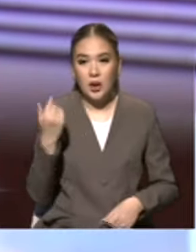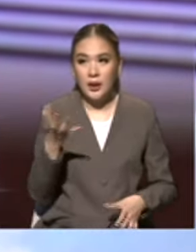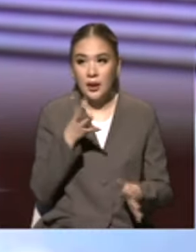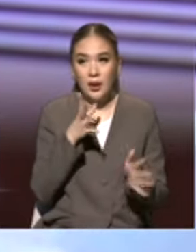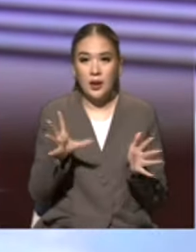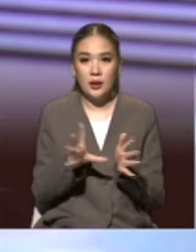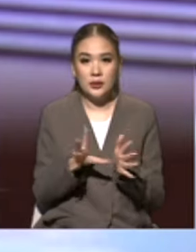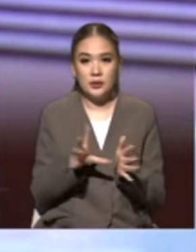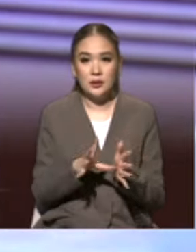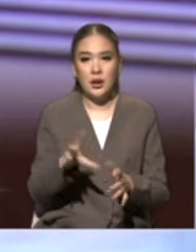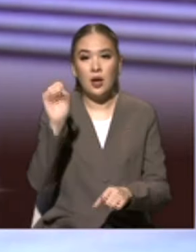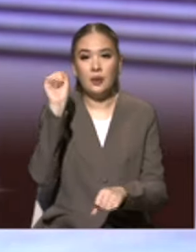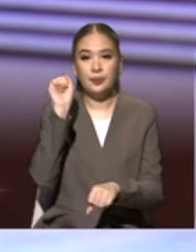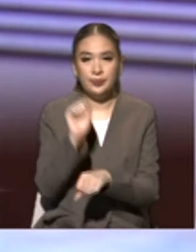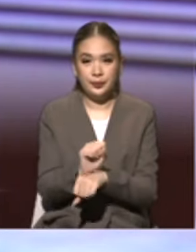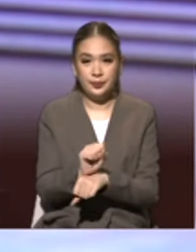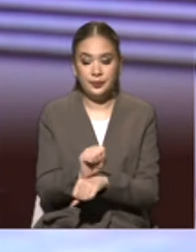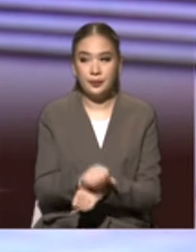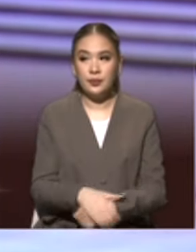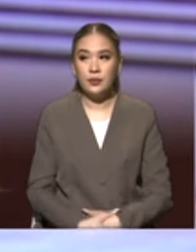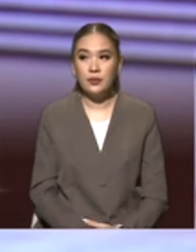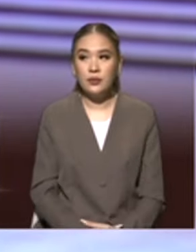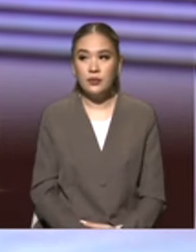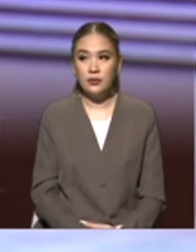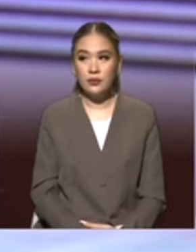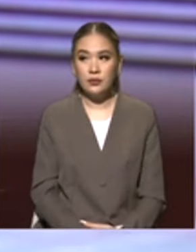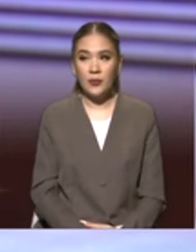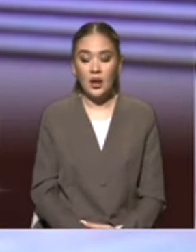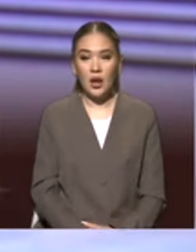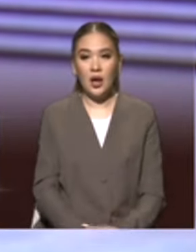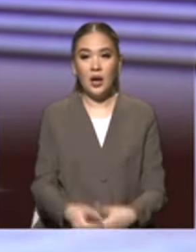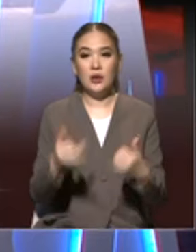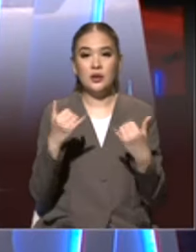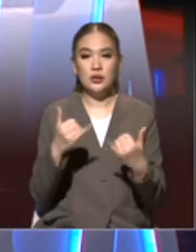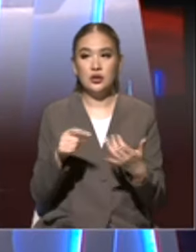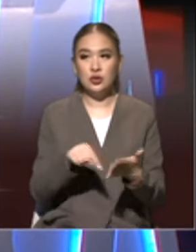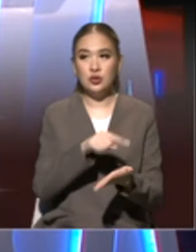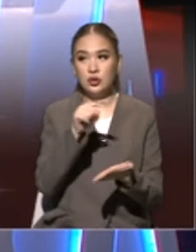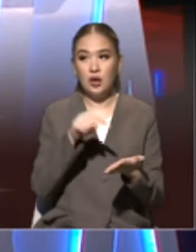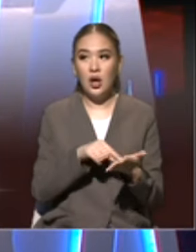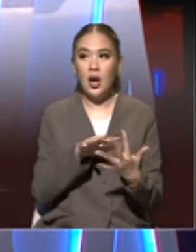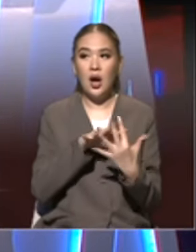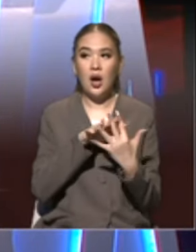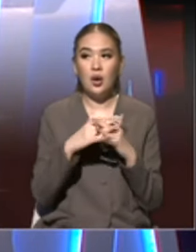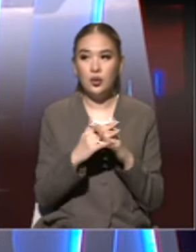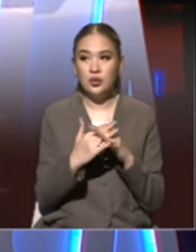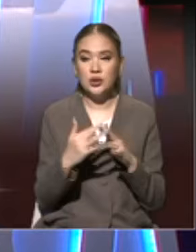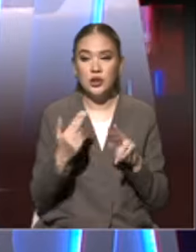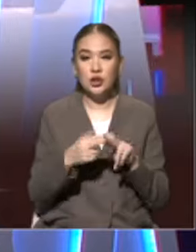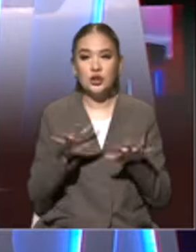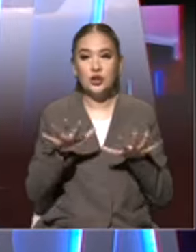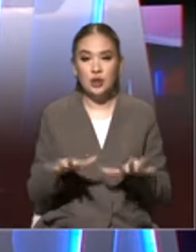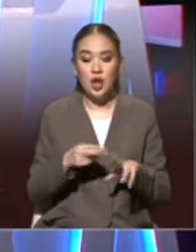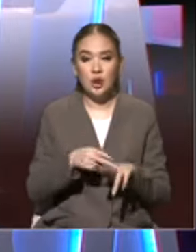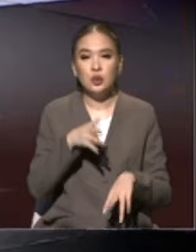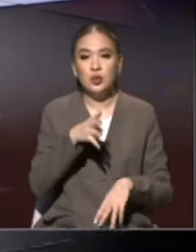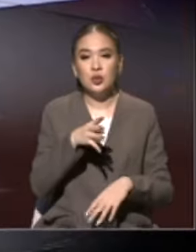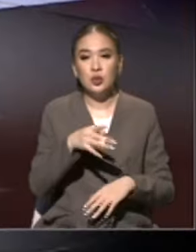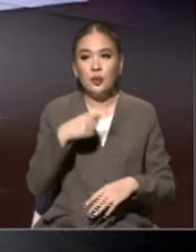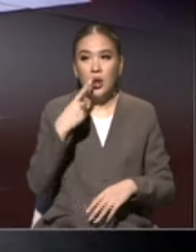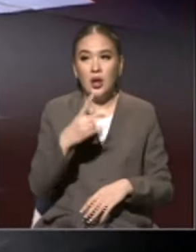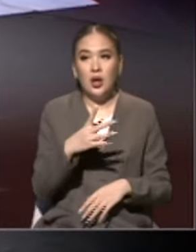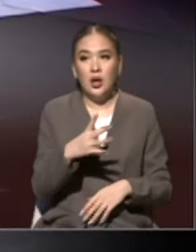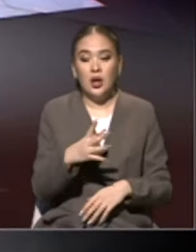оларға тосқауыл қойылған. Сосын мындай сұрақ туындайды, жаңа ауылдық жерлерге 4000 МРП деп отыр ғой, негізі 3000 болды ғой